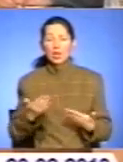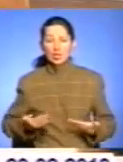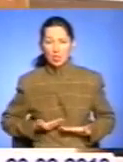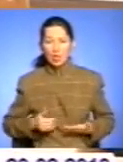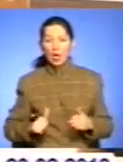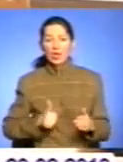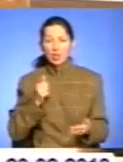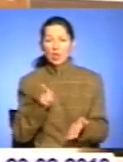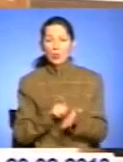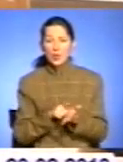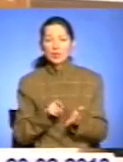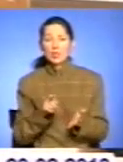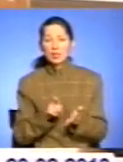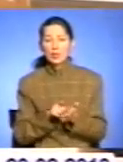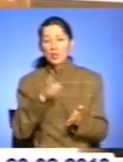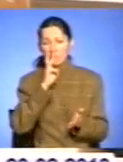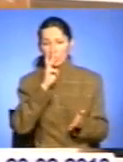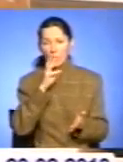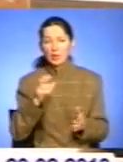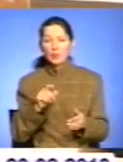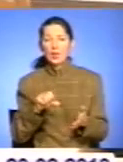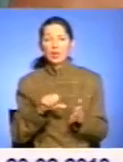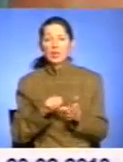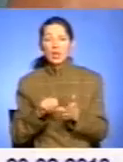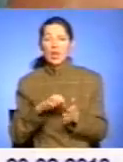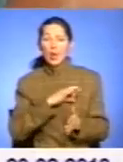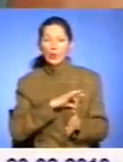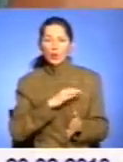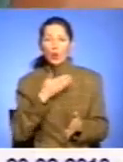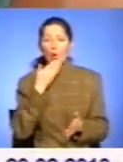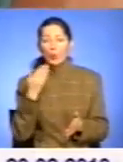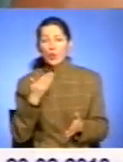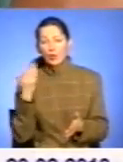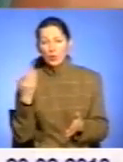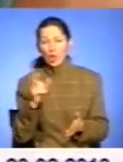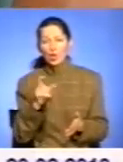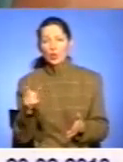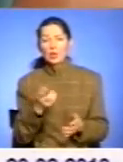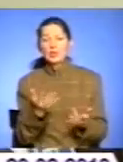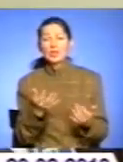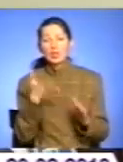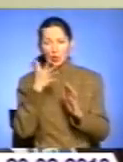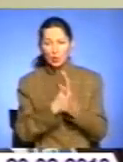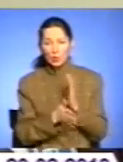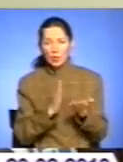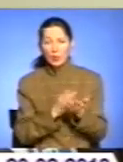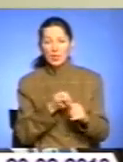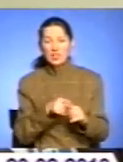зарплати. Представники профспілок проводили опитування, наскільки зрозумілим є цей термін для людей. Для